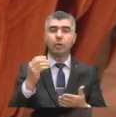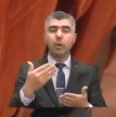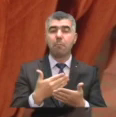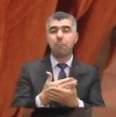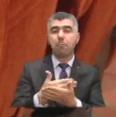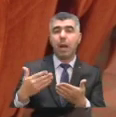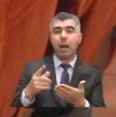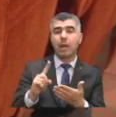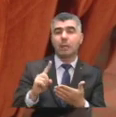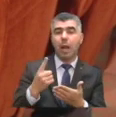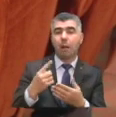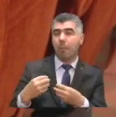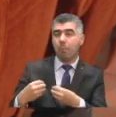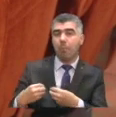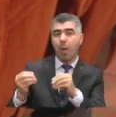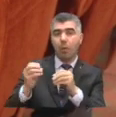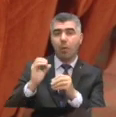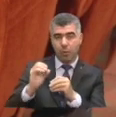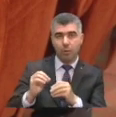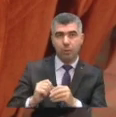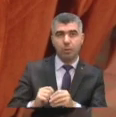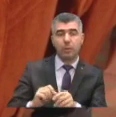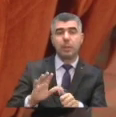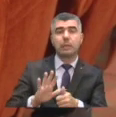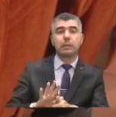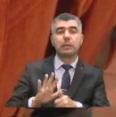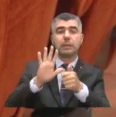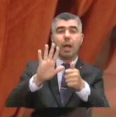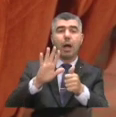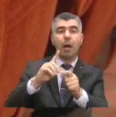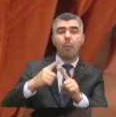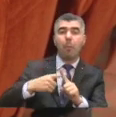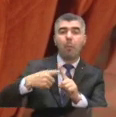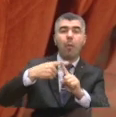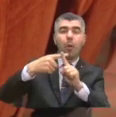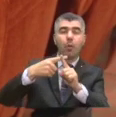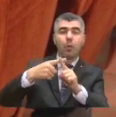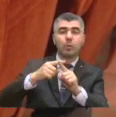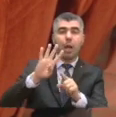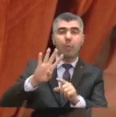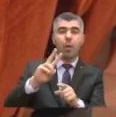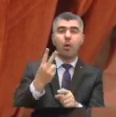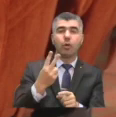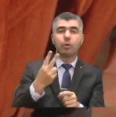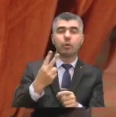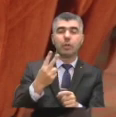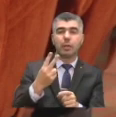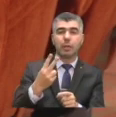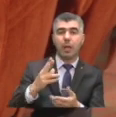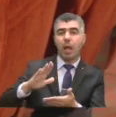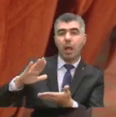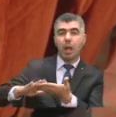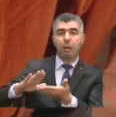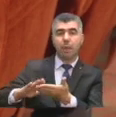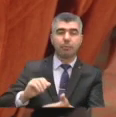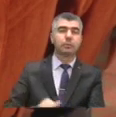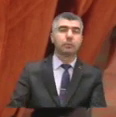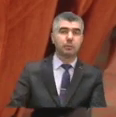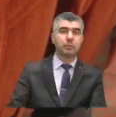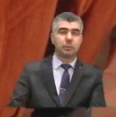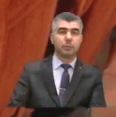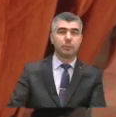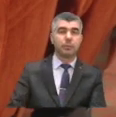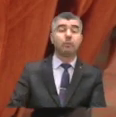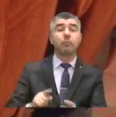المنتوجات المغربية اللي هي ضعفات 6 المرات خلال 24 سنة. 6 المرات.